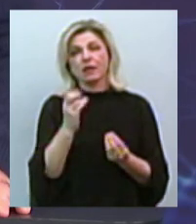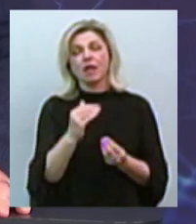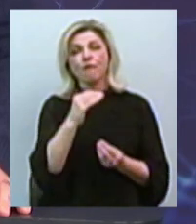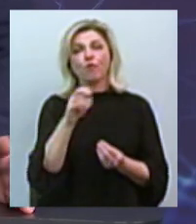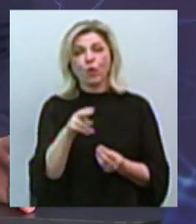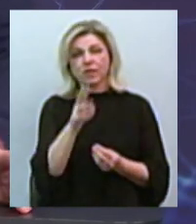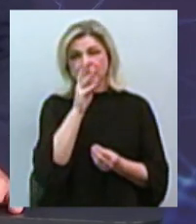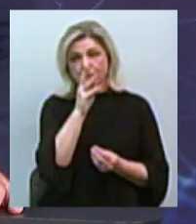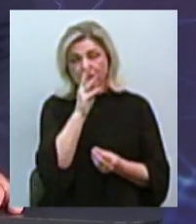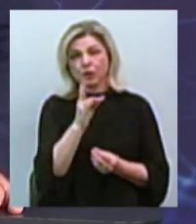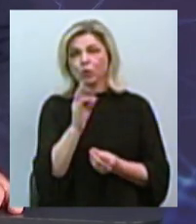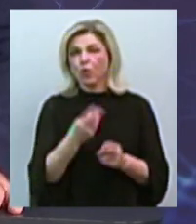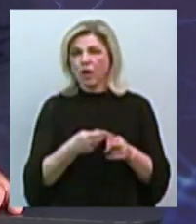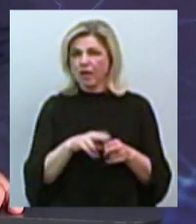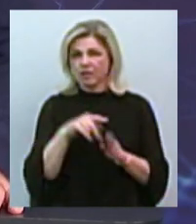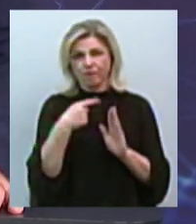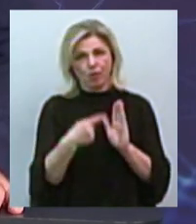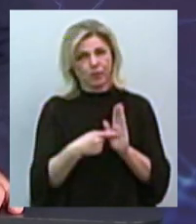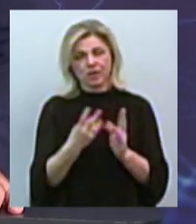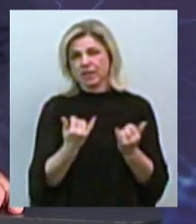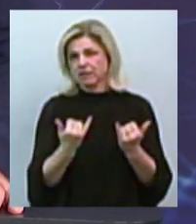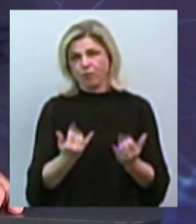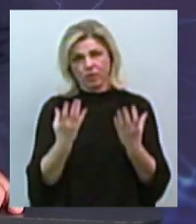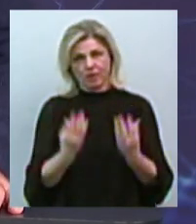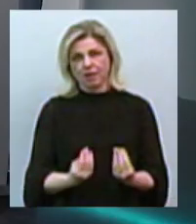заработной платы. Но это вопрос не сегодняшнего дня.